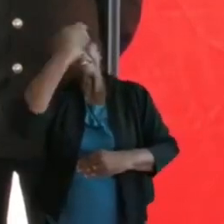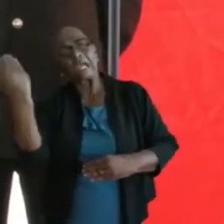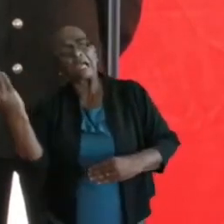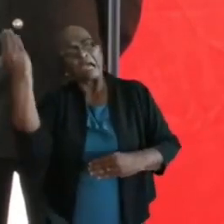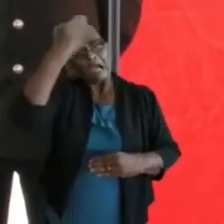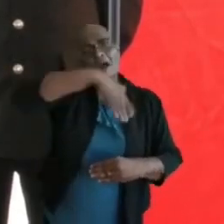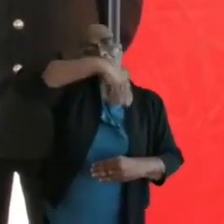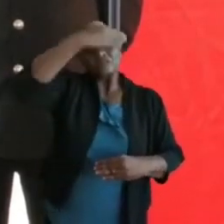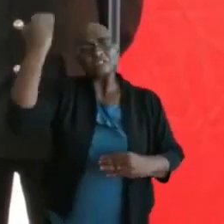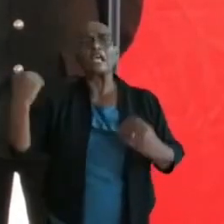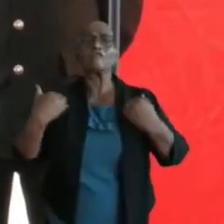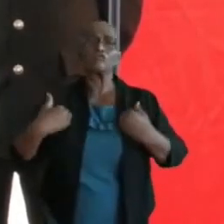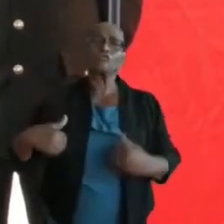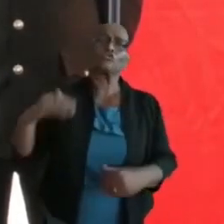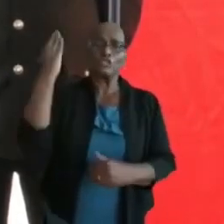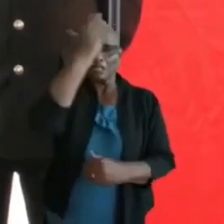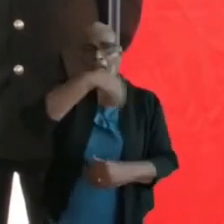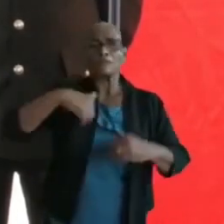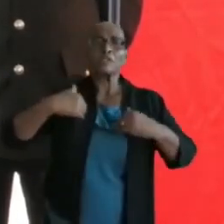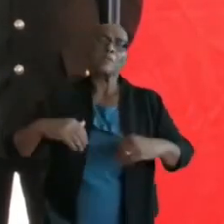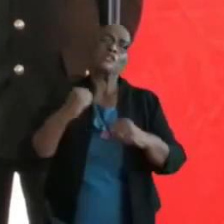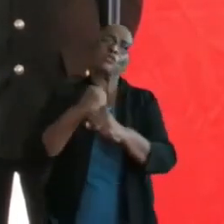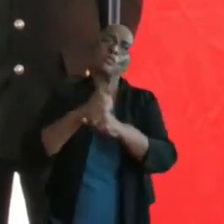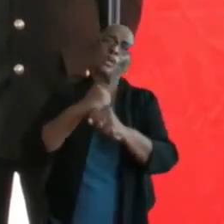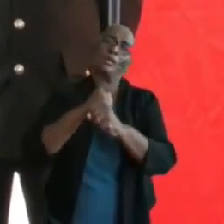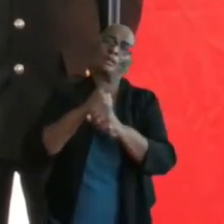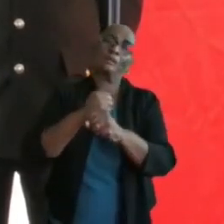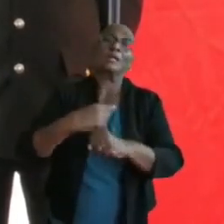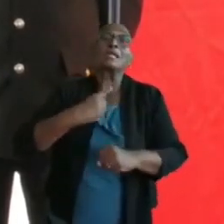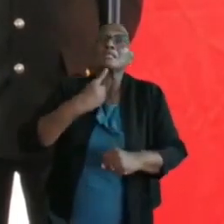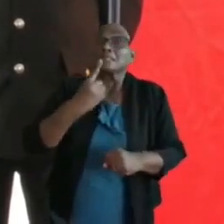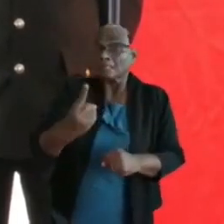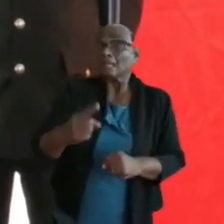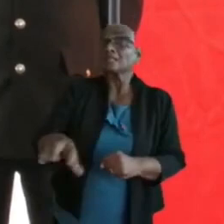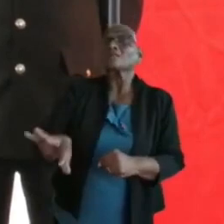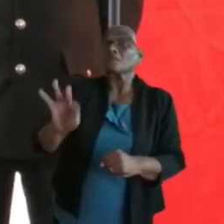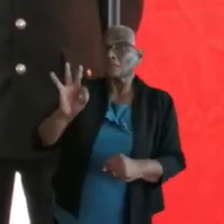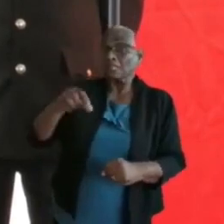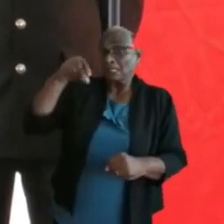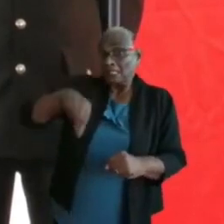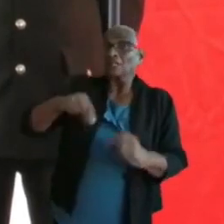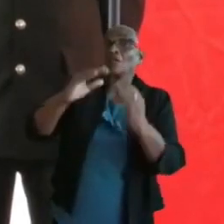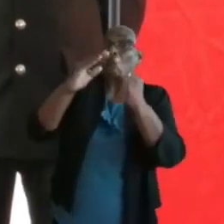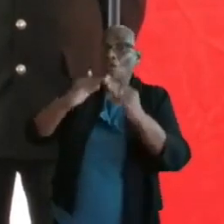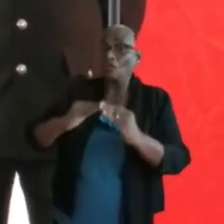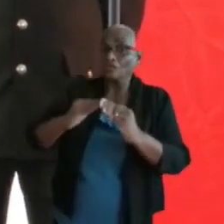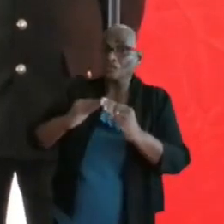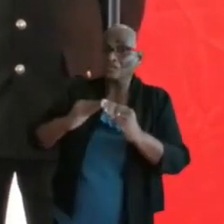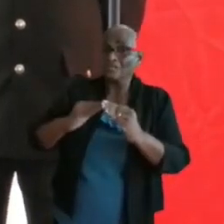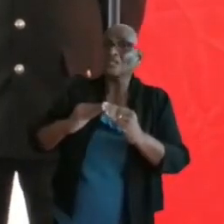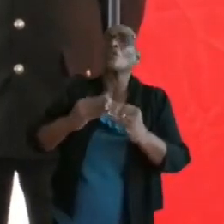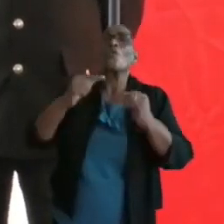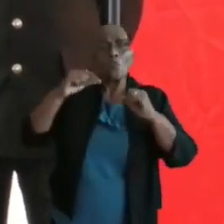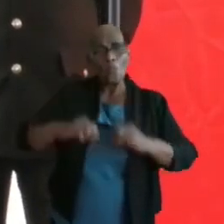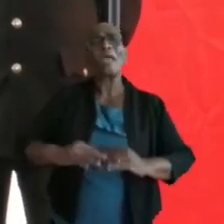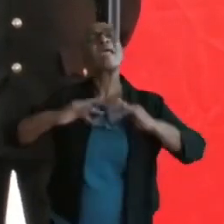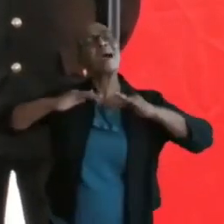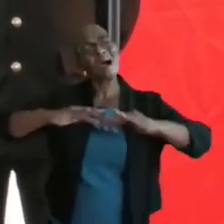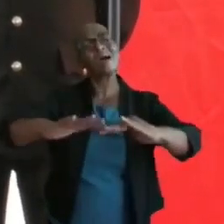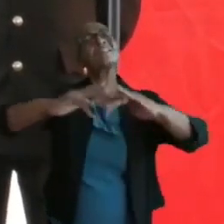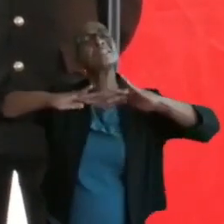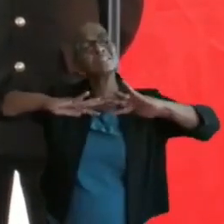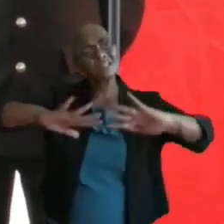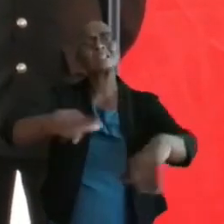het Surinaams belang. Ik zei het al bij een verkiezing in dit huis. Woemu city